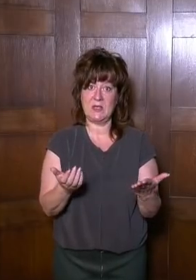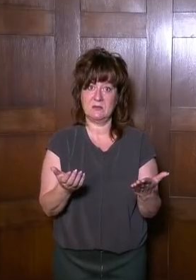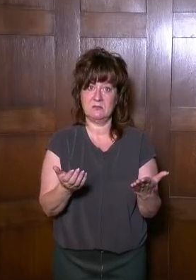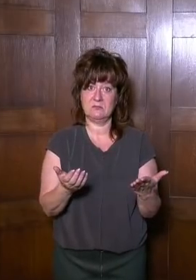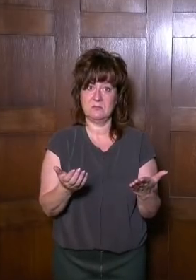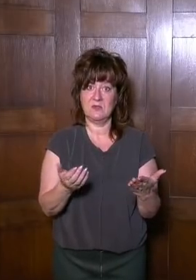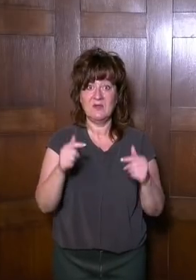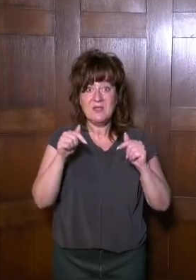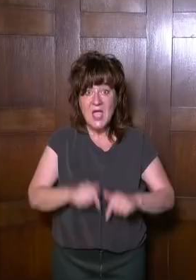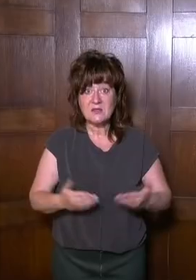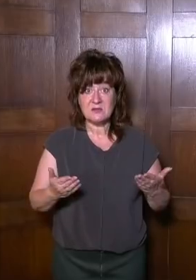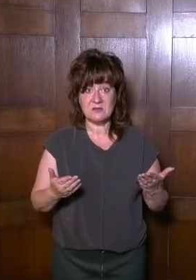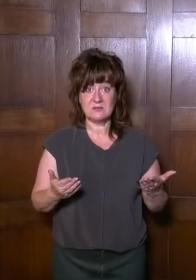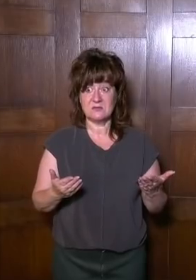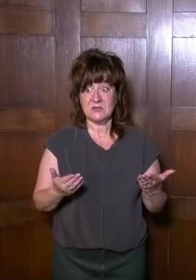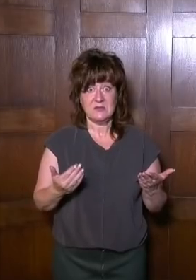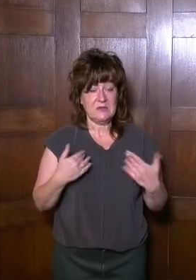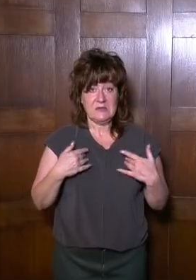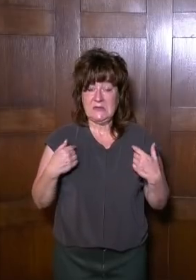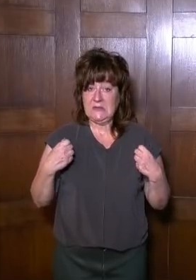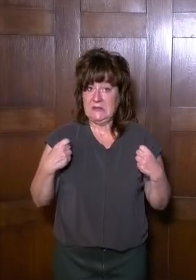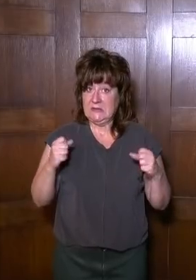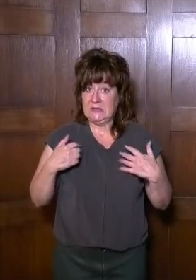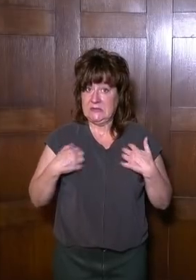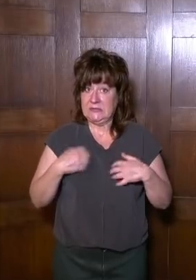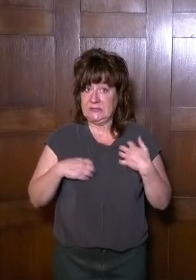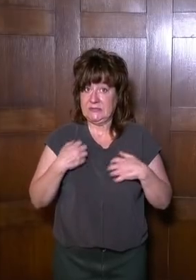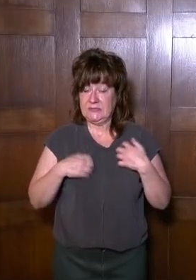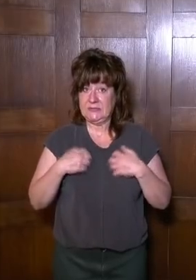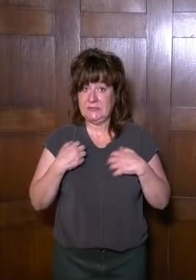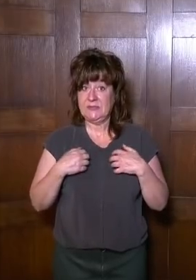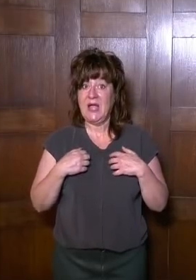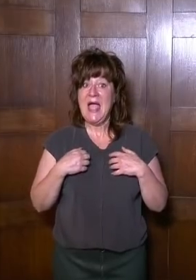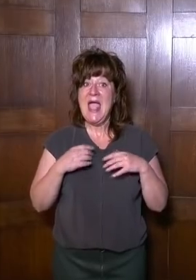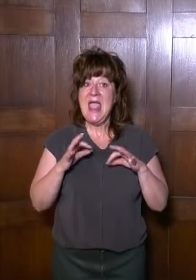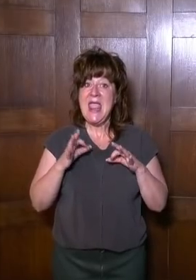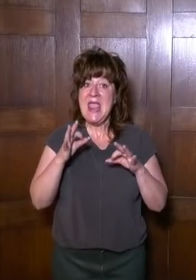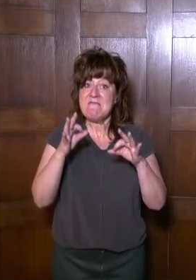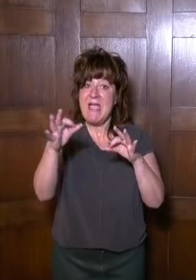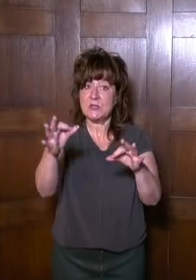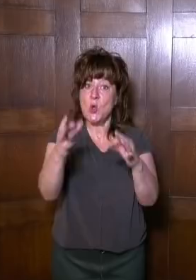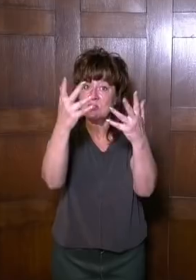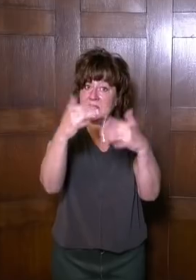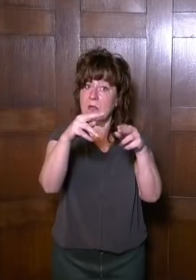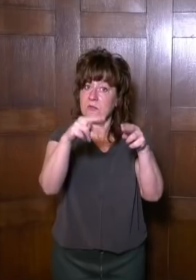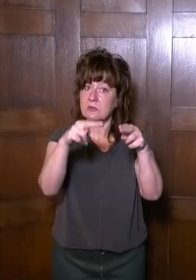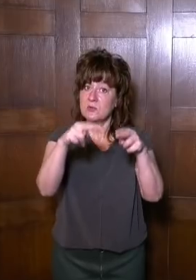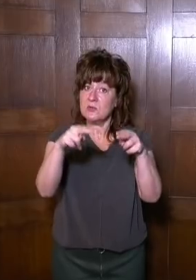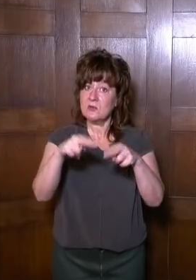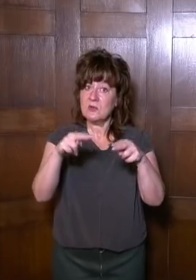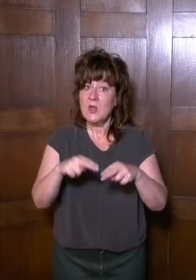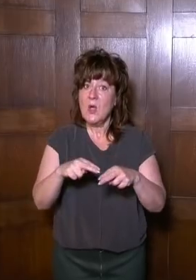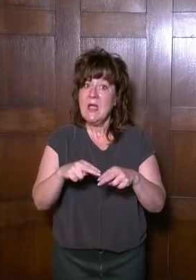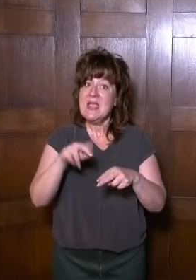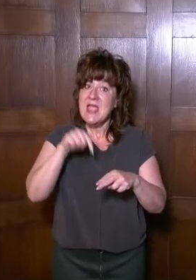jetzt drängt es eben danach, dass die rückläufigen Infektionszahlen einfach jetzt sagen, jetzt lockert es doch nur, lasst